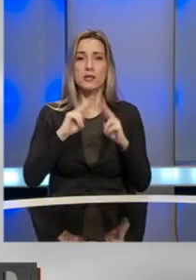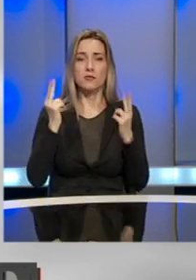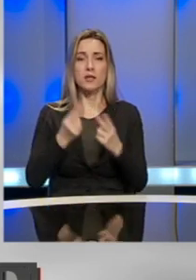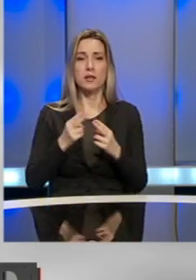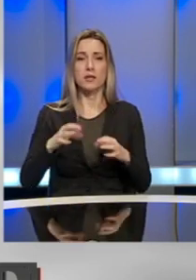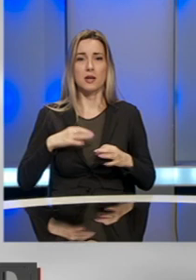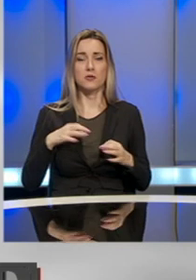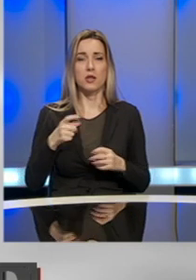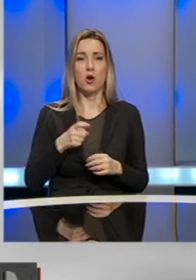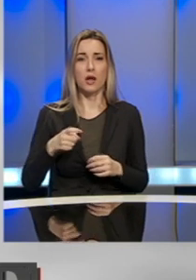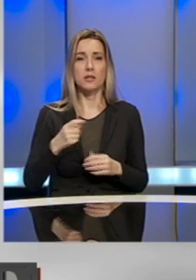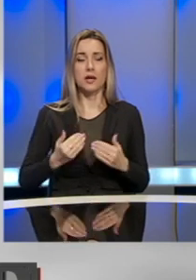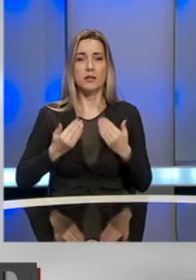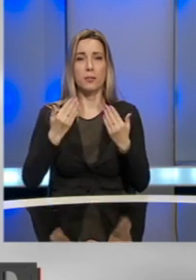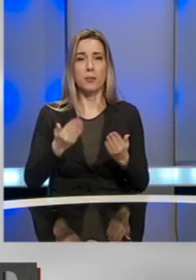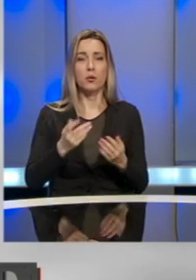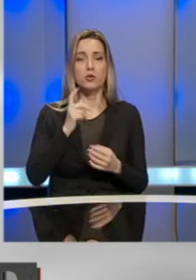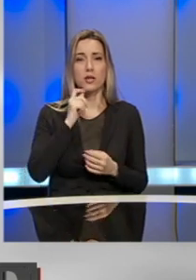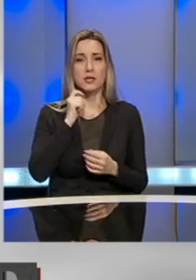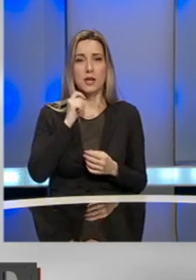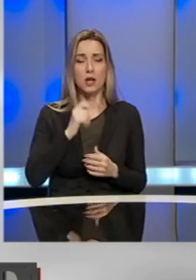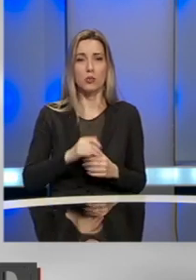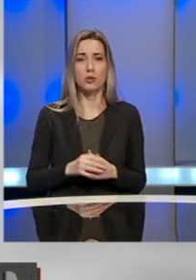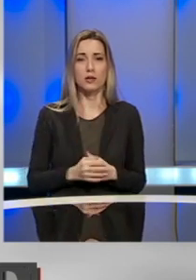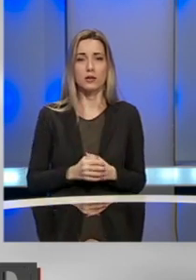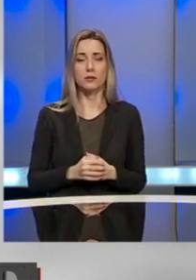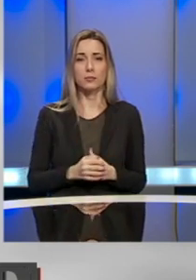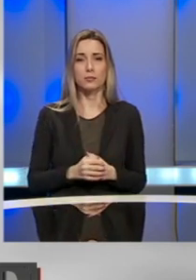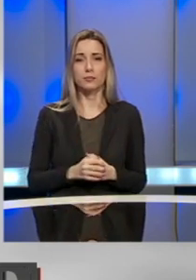zdravstvena organizacija preporučuje da se ljudi